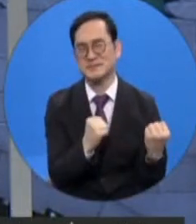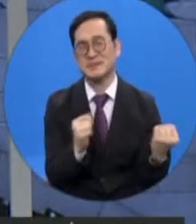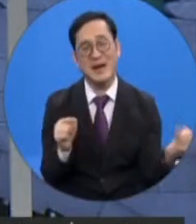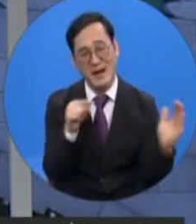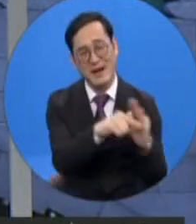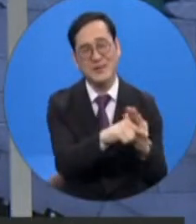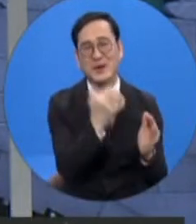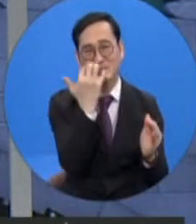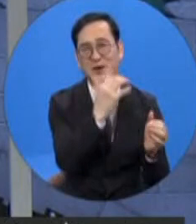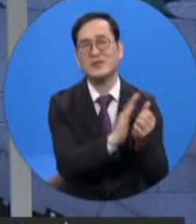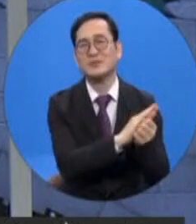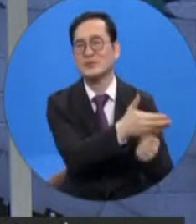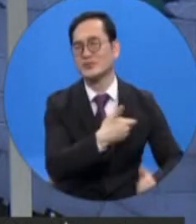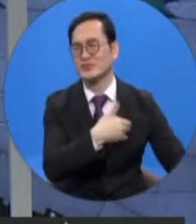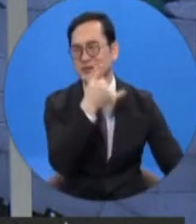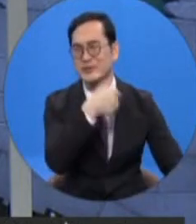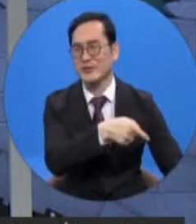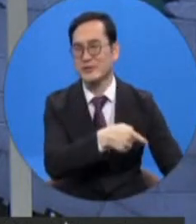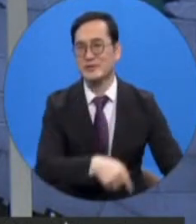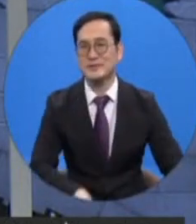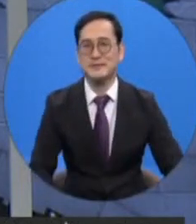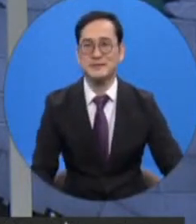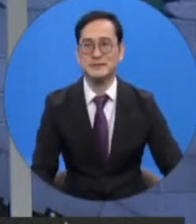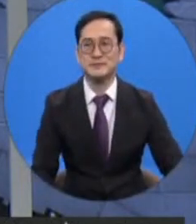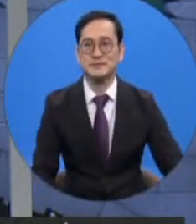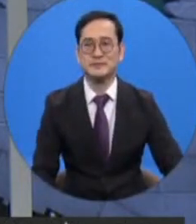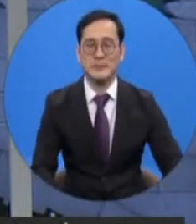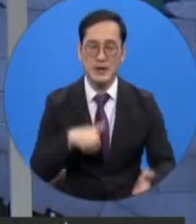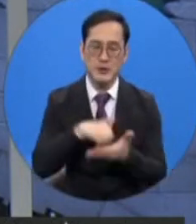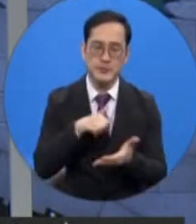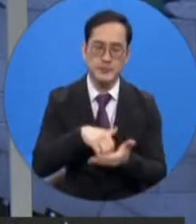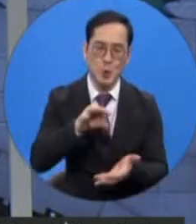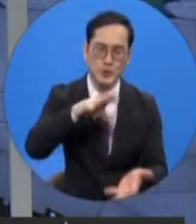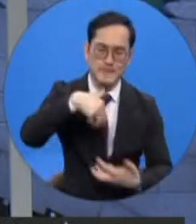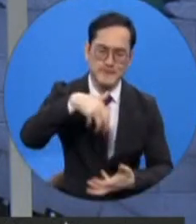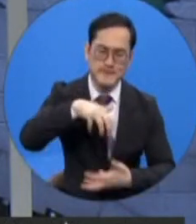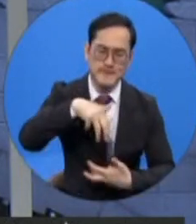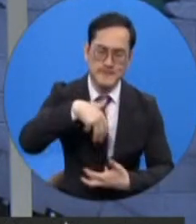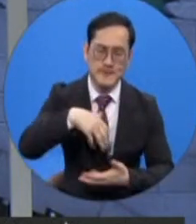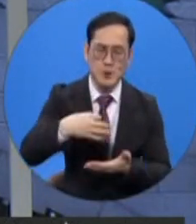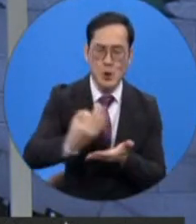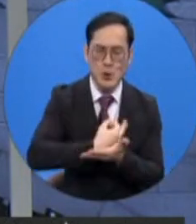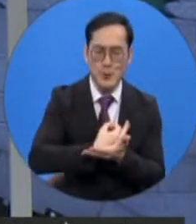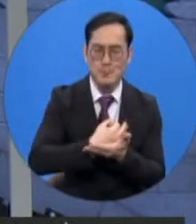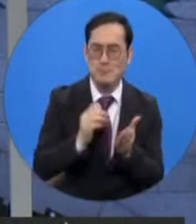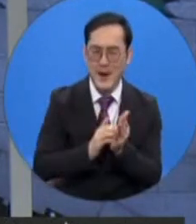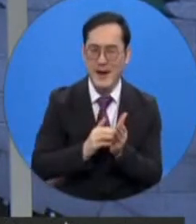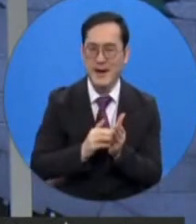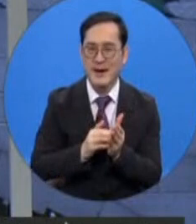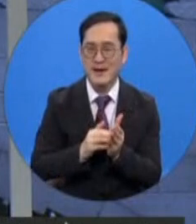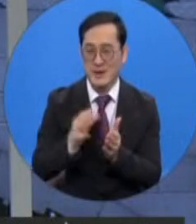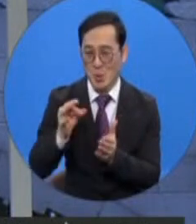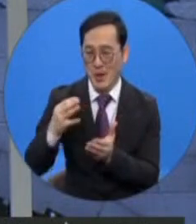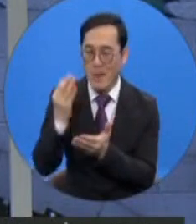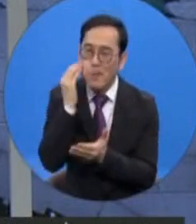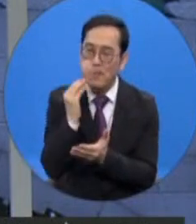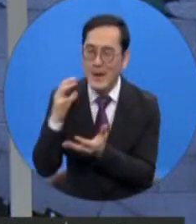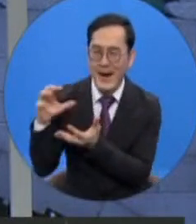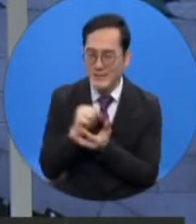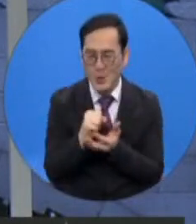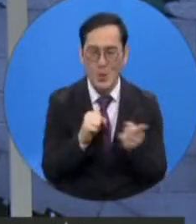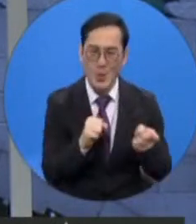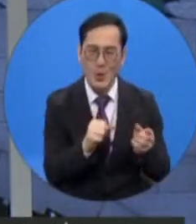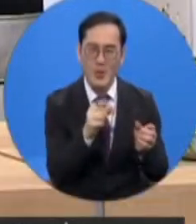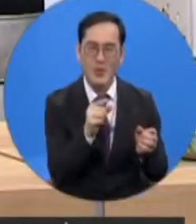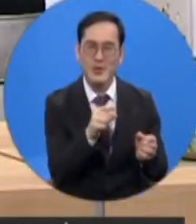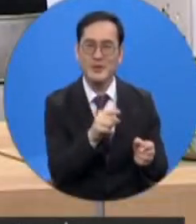7일 연속 도박으로 돈을 벌었고 그 수익금으로 오피나 갈까라는 글을